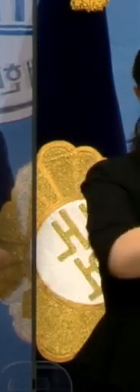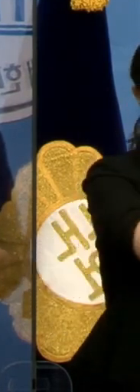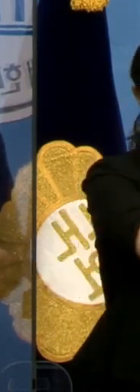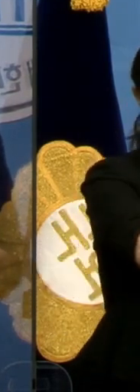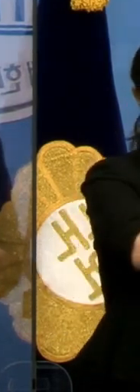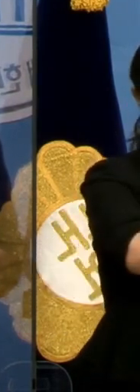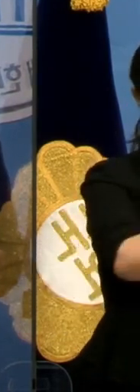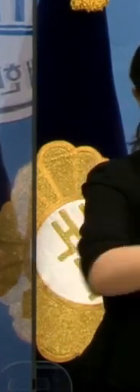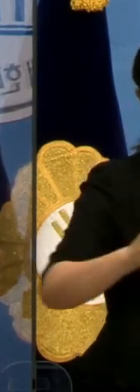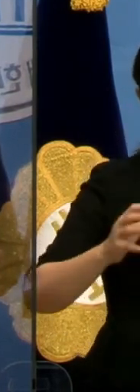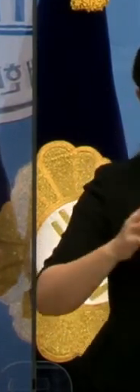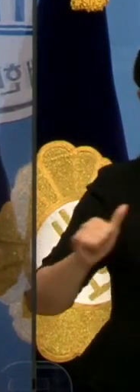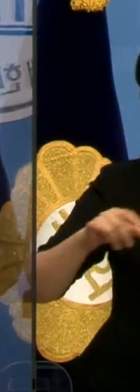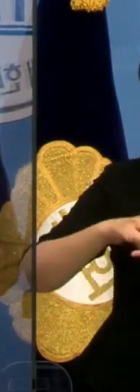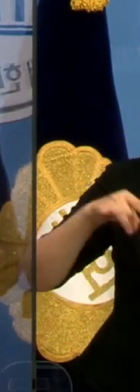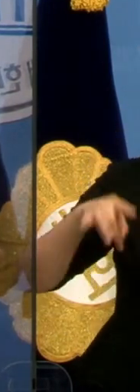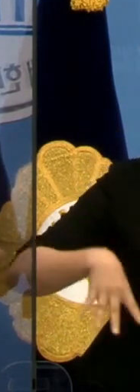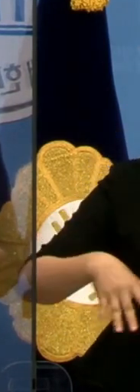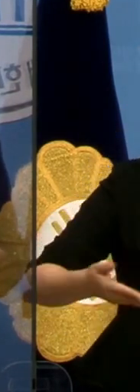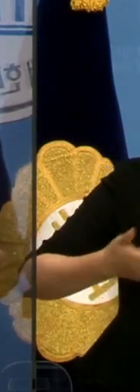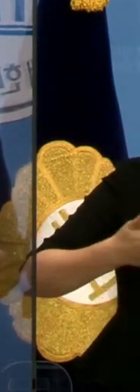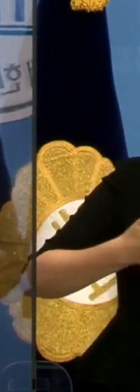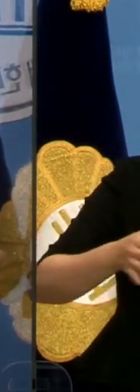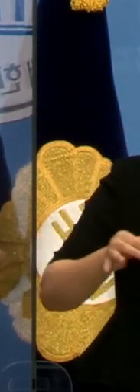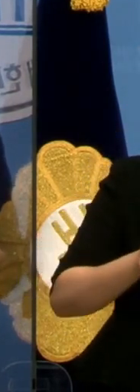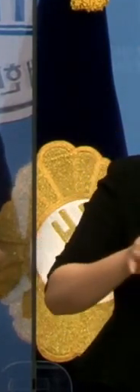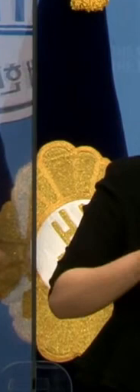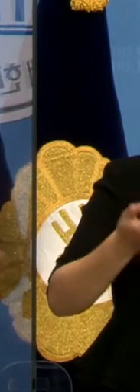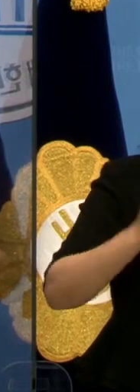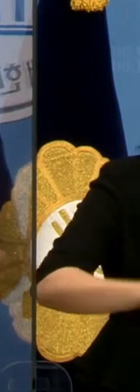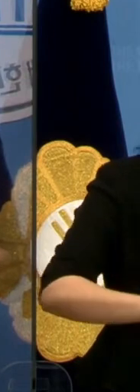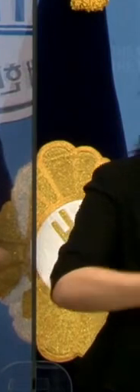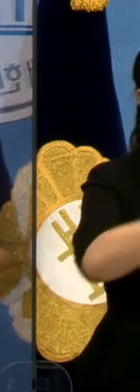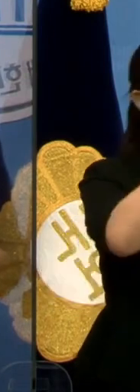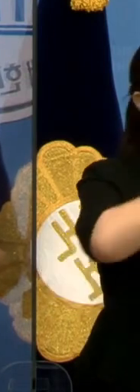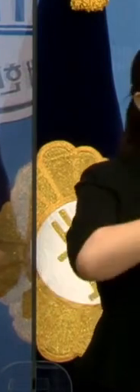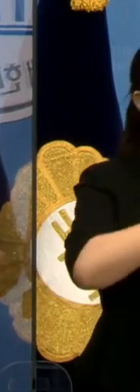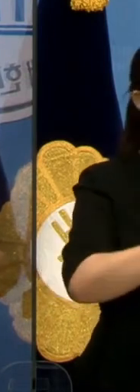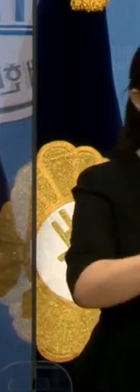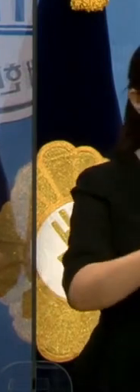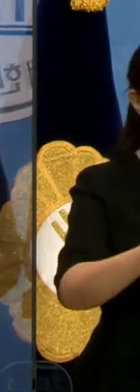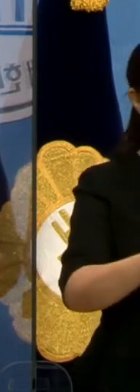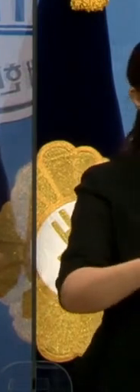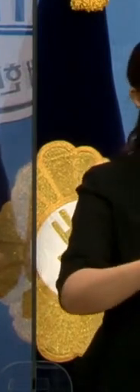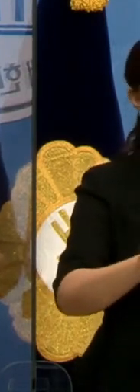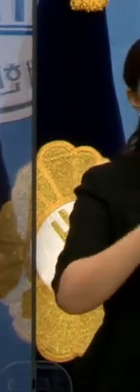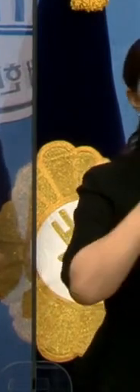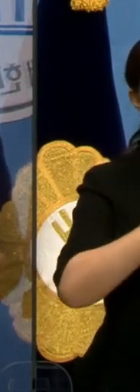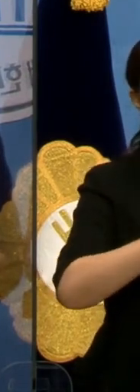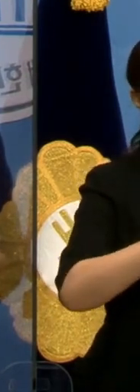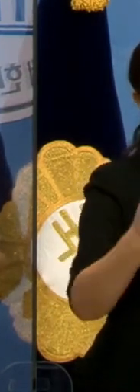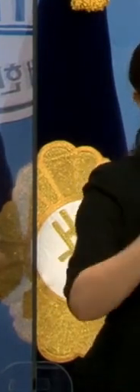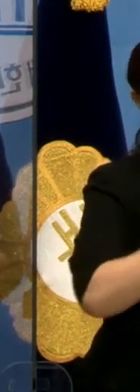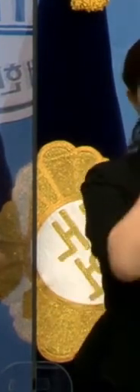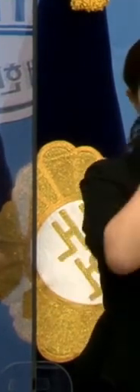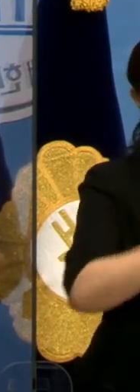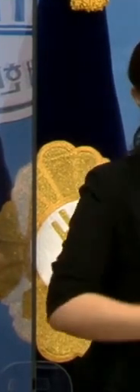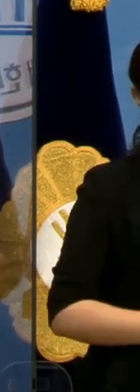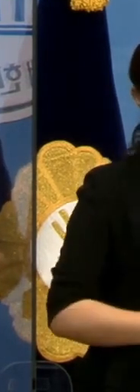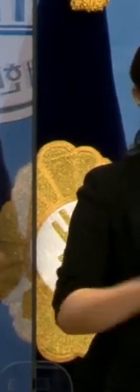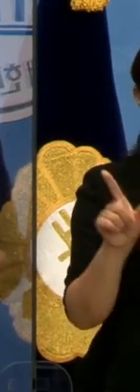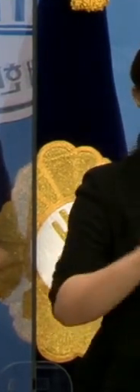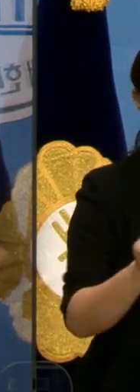세금으로 조달하지만 그 이익은 소수에게 돌아가는 모순이 생기는 것입니다. 이것은 공정하지도